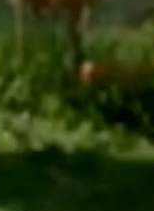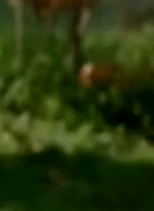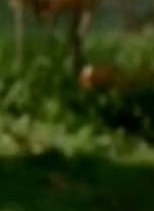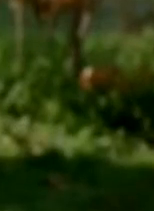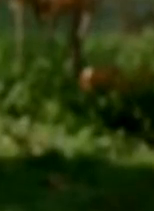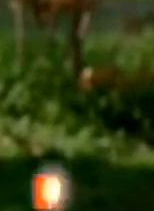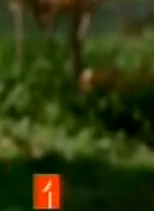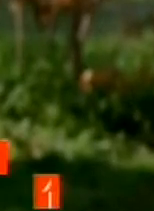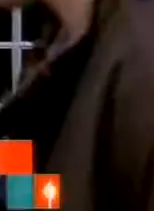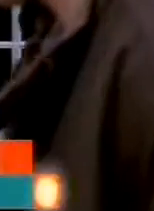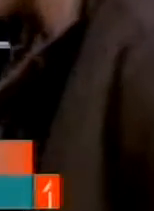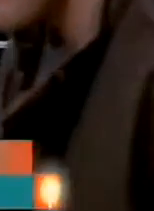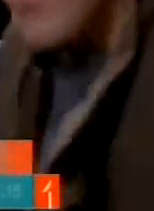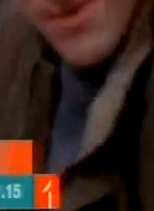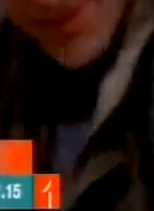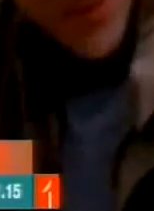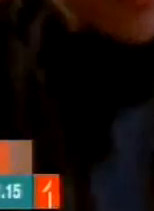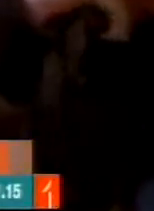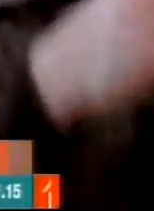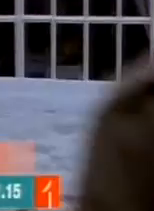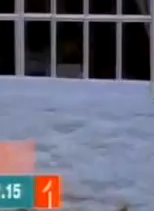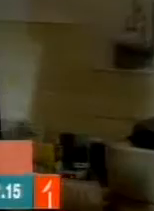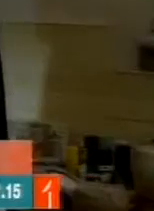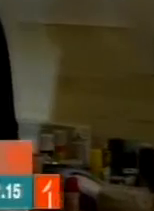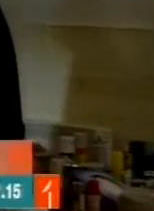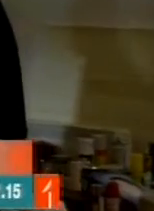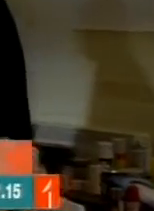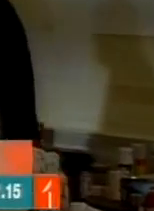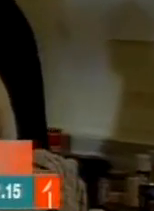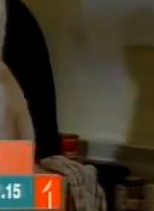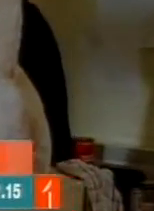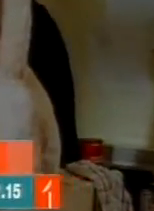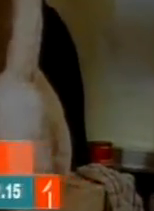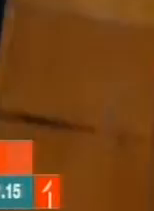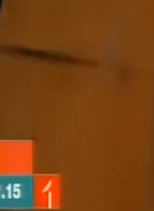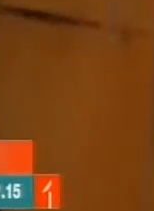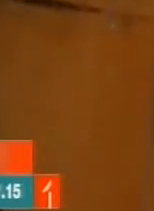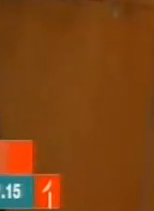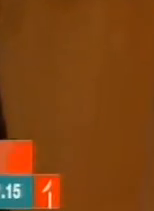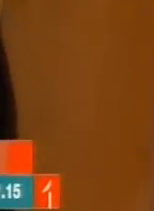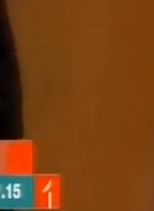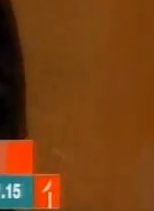līķis. Inspektoram Barnabijam jānoskaidro, vai kāds ļaunprātīgi izmanto skolotājas trauslo dabu.